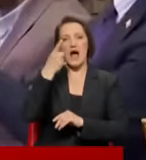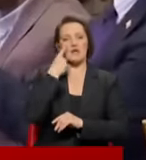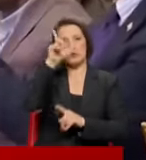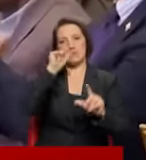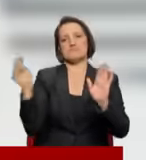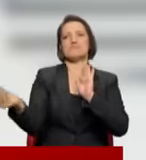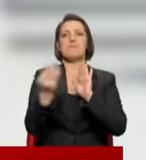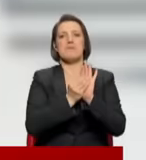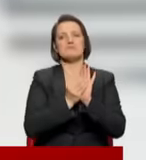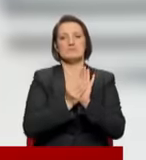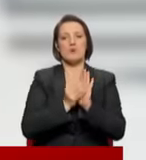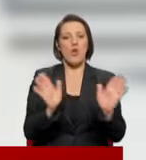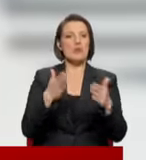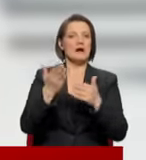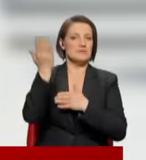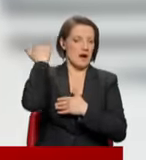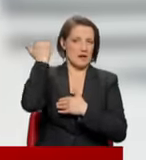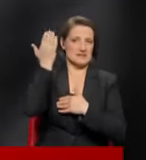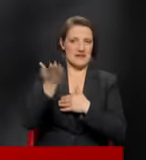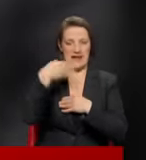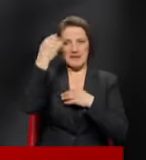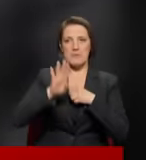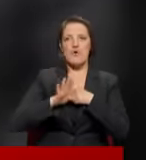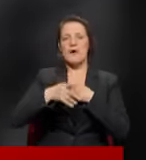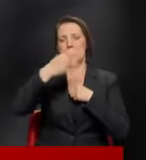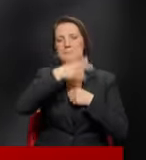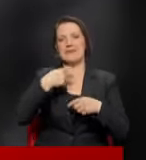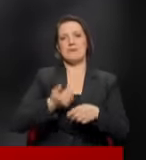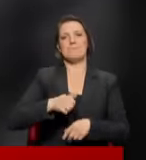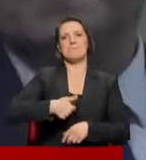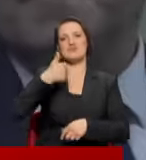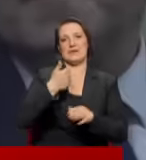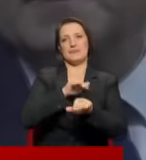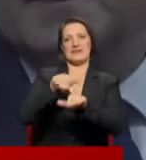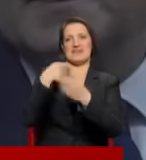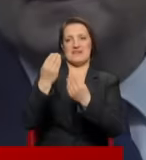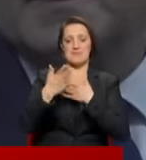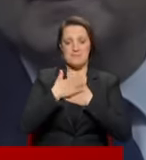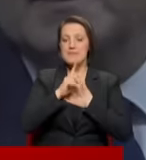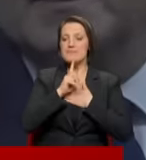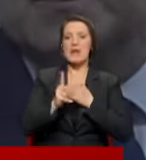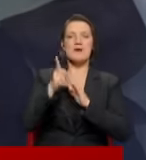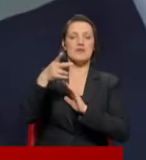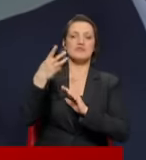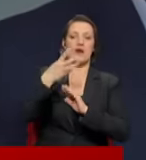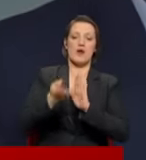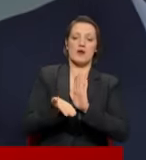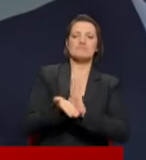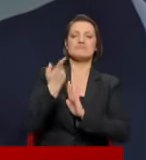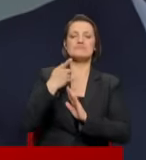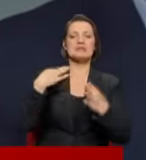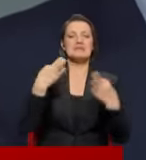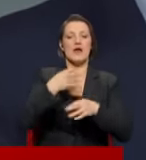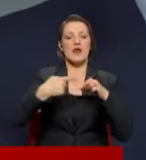Atatürk fotoğrafı var artık makam odasında. İmamoğlu belediye başkanına destek verdi. Bizzat benim talimatımla kaldırıldı. Sayın Recep